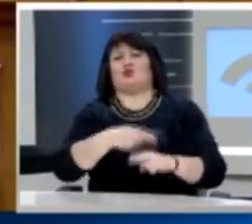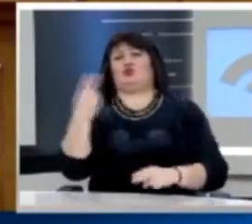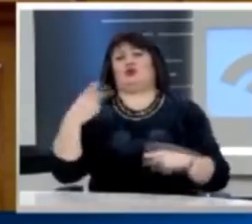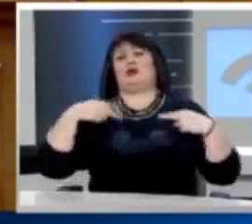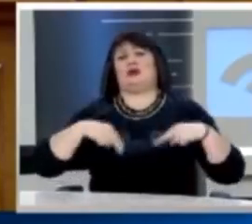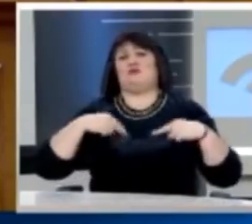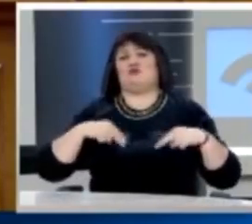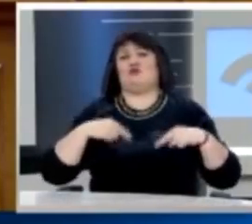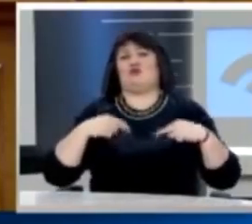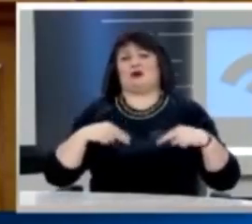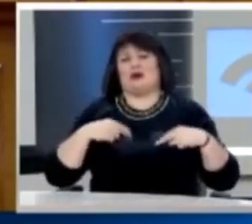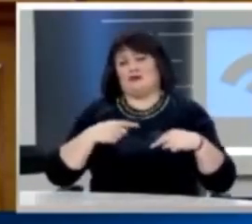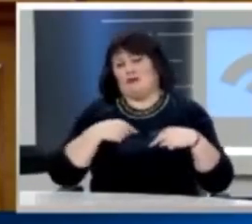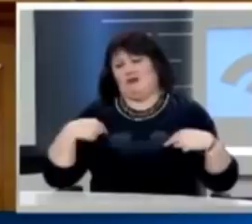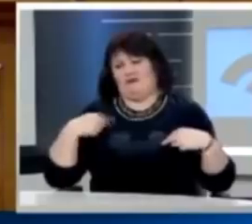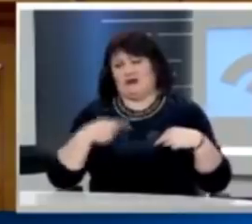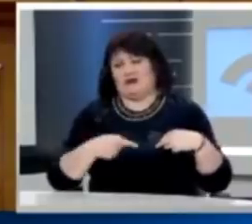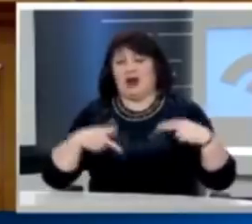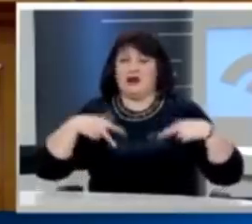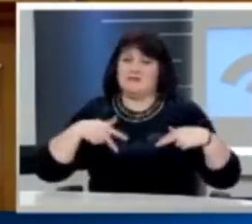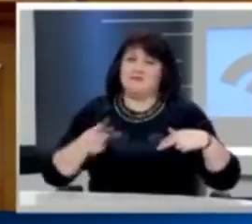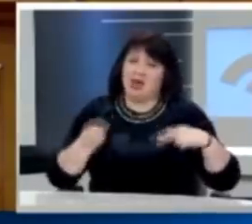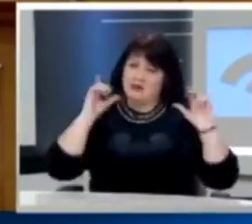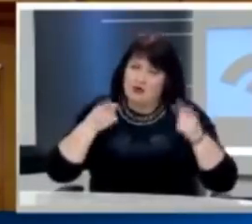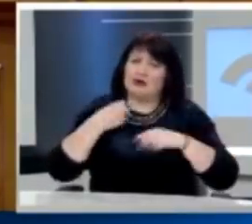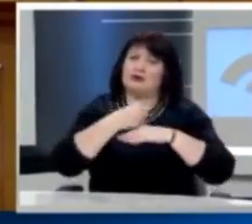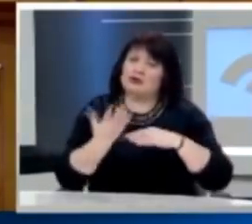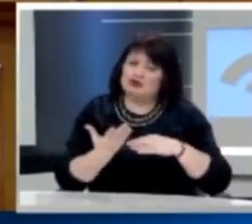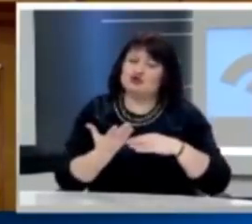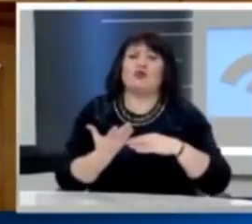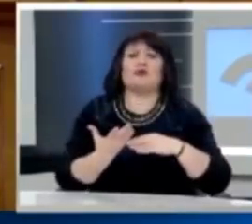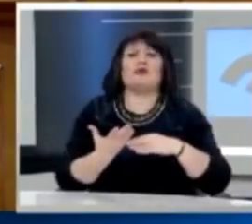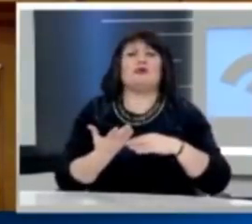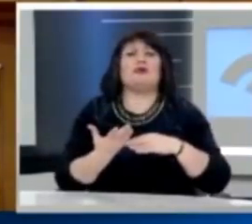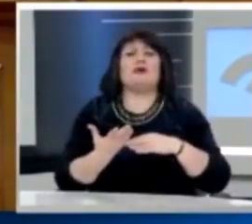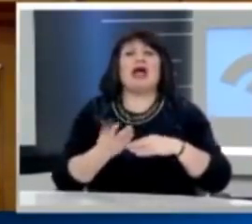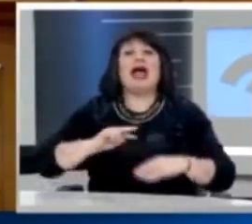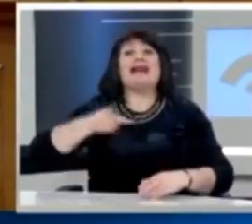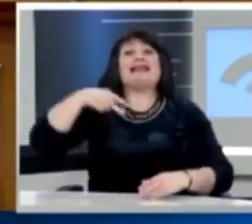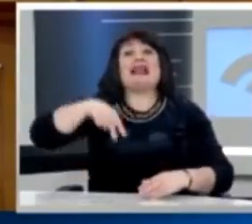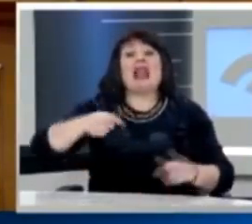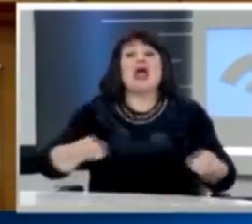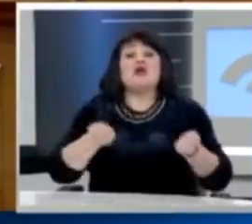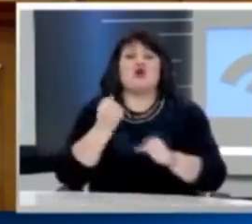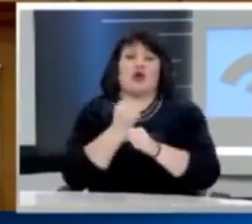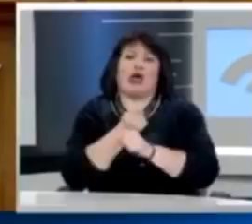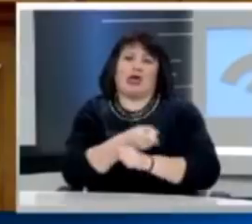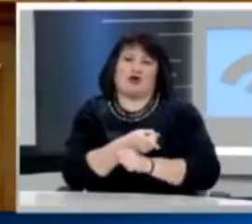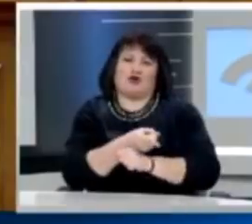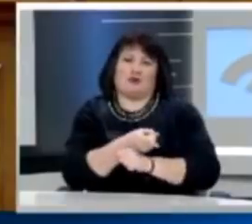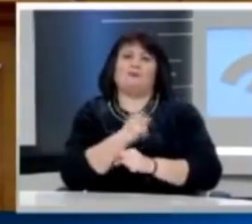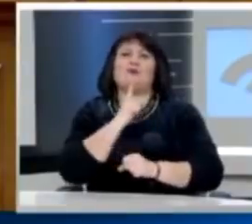και παράγοντες κυβερνήσεων της Νέας Δημοκρατίας, του ΠΑΣΟΚ, με πλούσιο αντιλαϊκό έργο, από